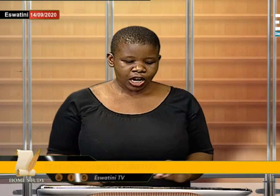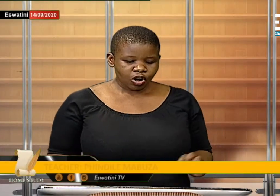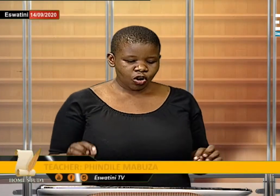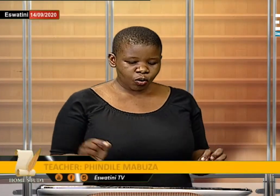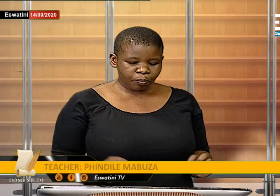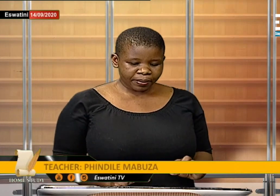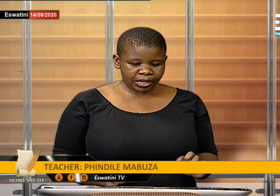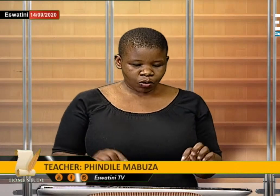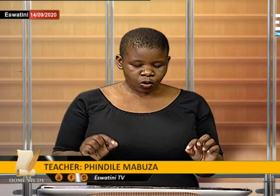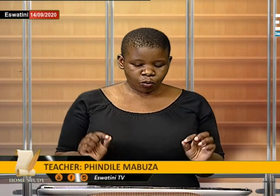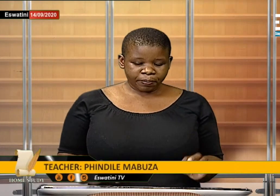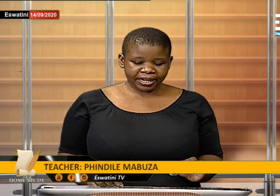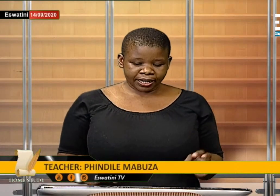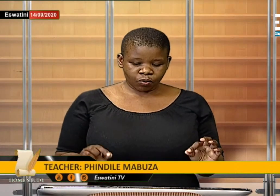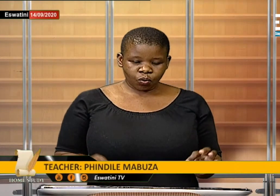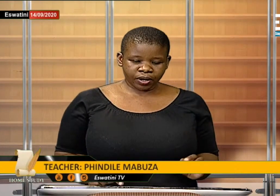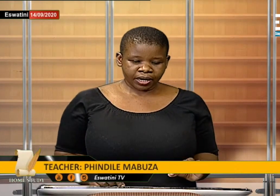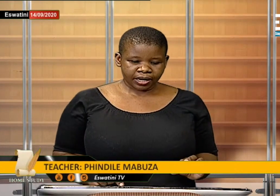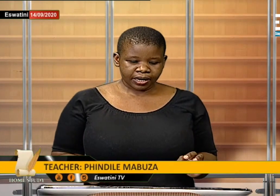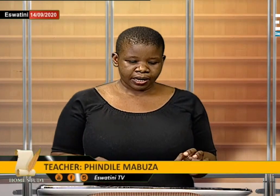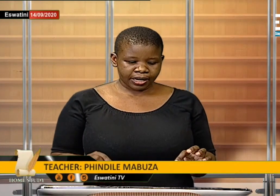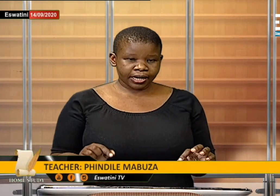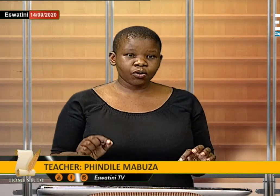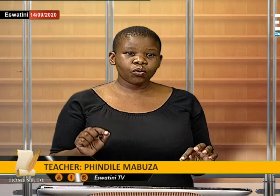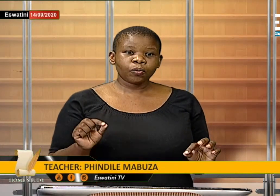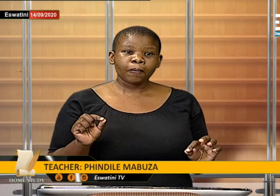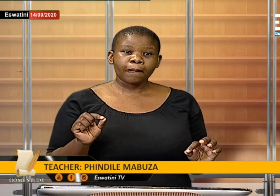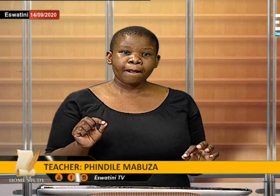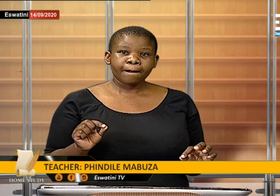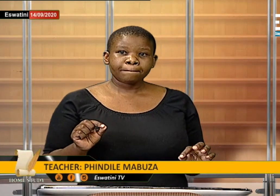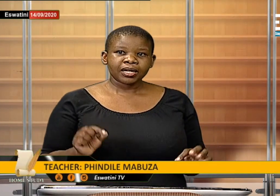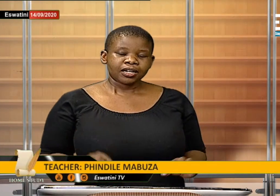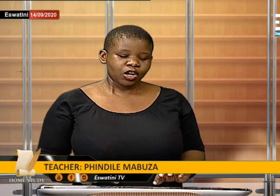ukuthi lokubhekeke